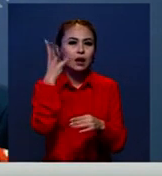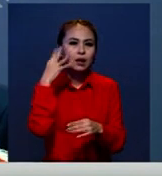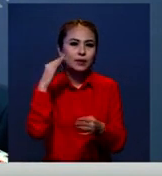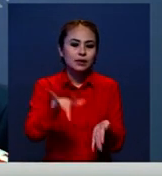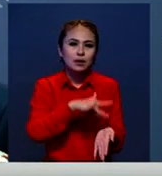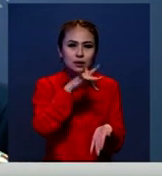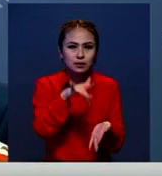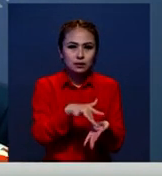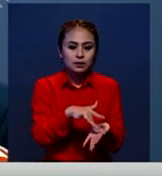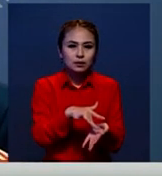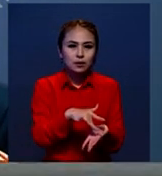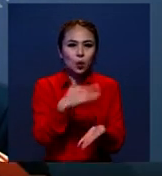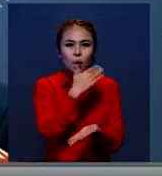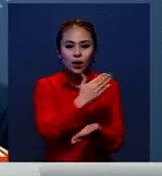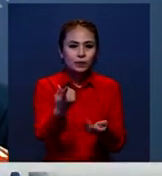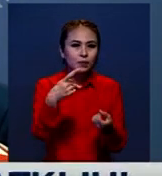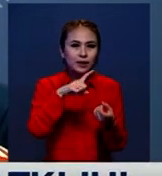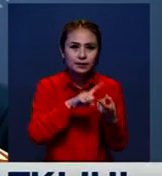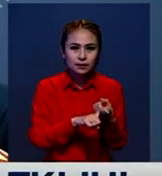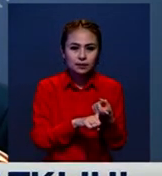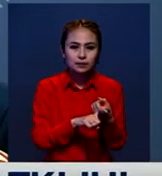қаласында. Оған байланысты